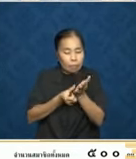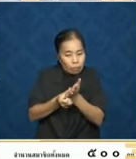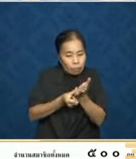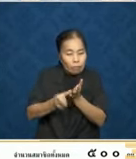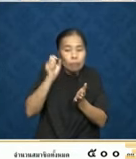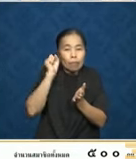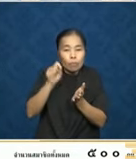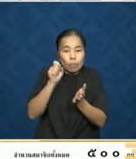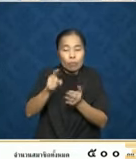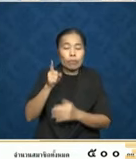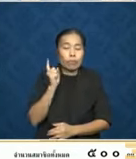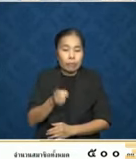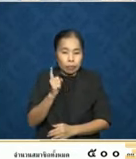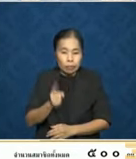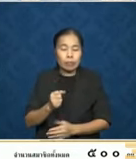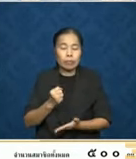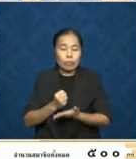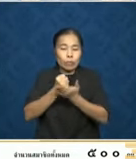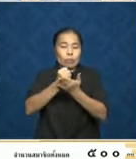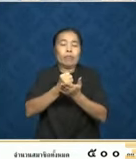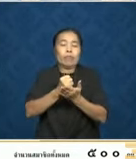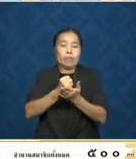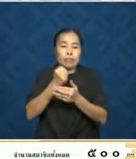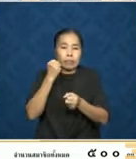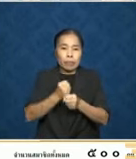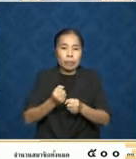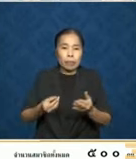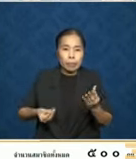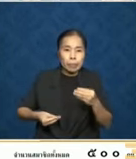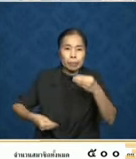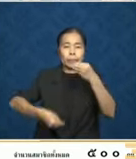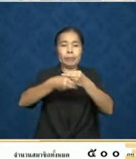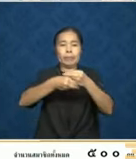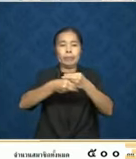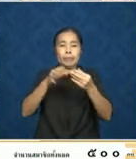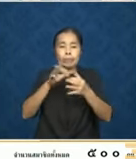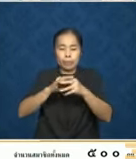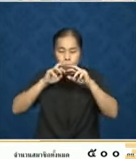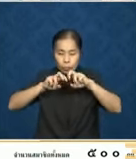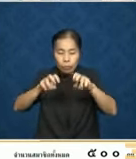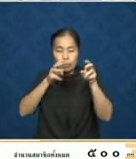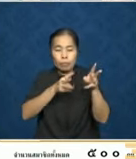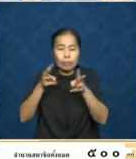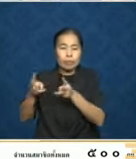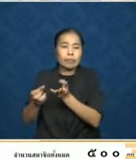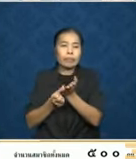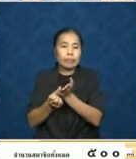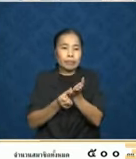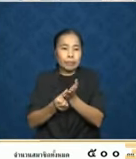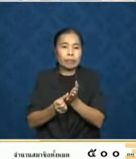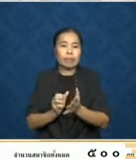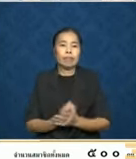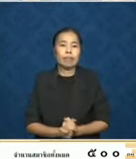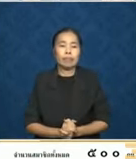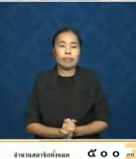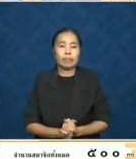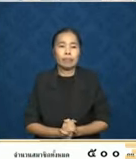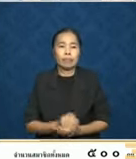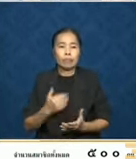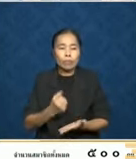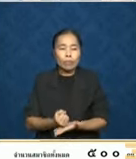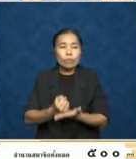ร่วมกันสนับสนุนยัตตินี้ให้ได้เข้าสู่กระบวนการศึกษาและหาแนวทางแก้ไขต่อไปนะคะอย่างน้อยก็ช่ว